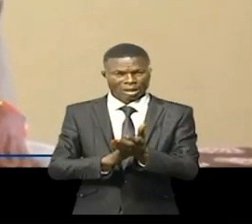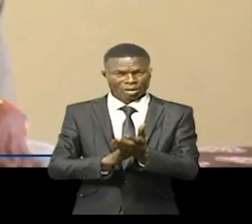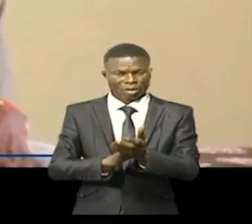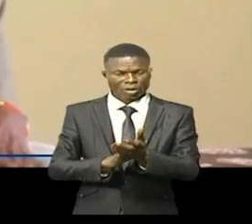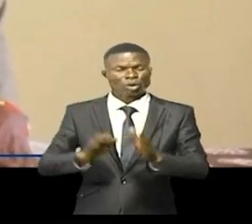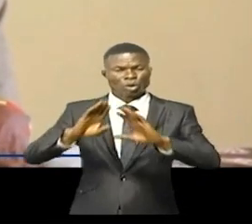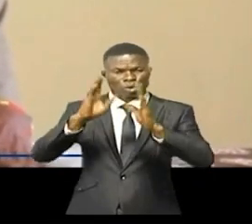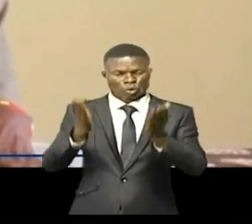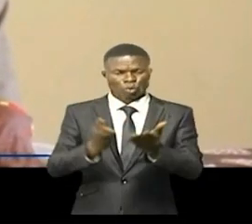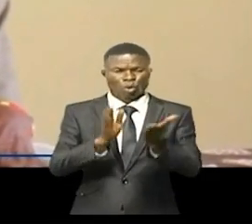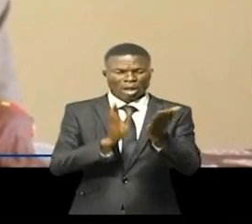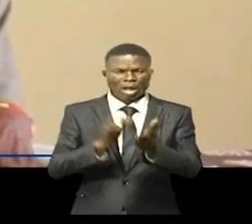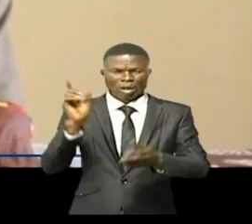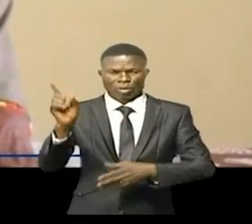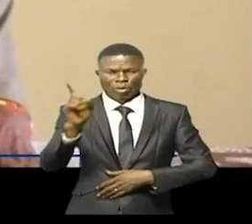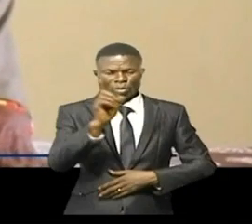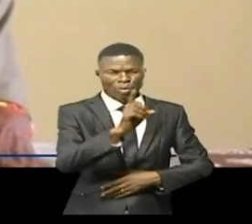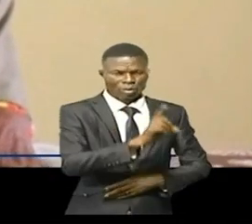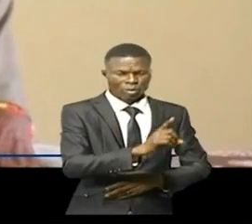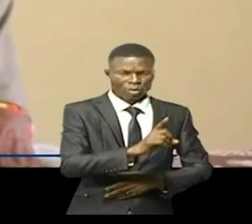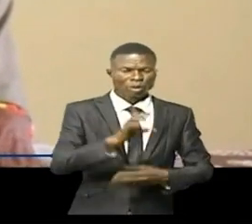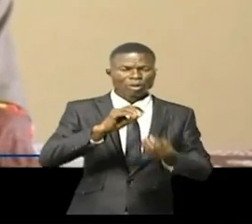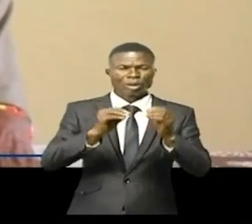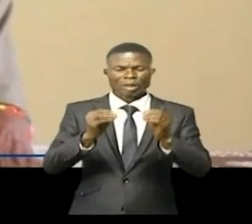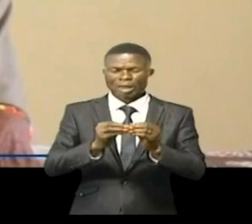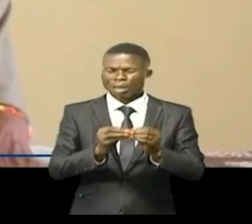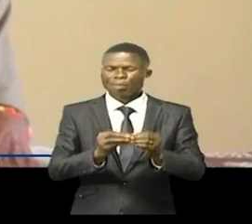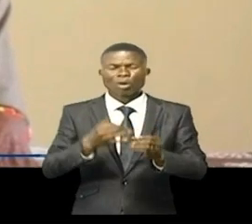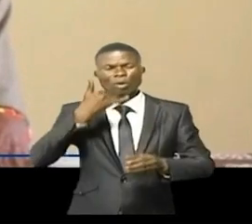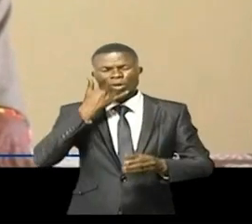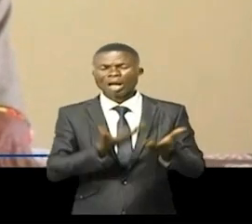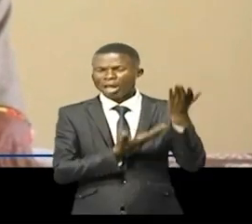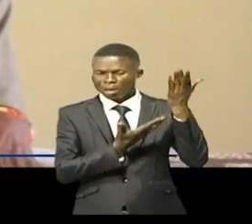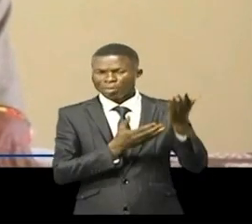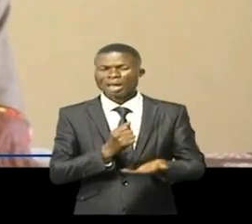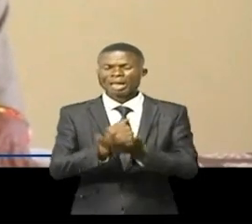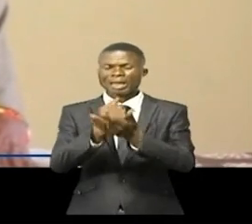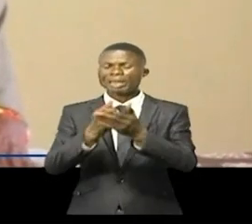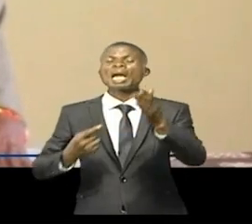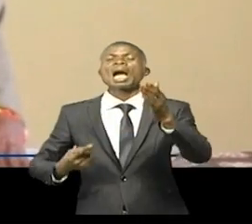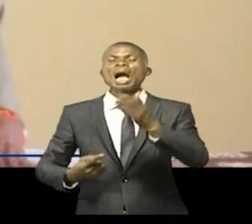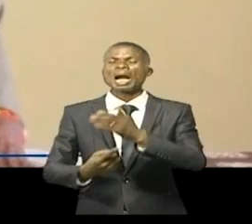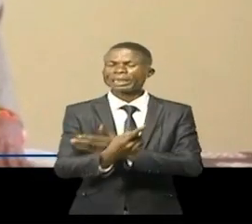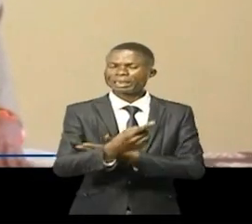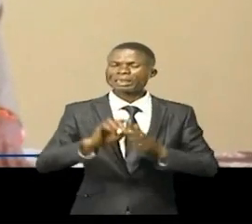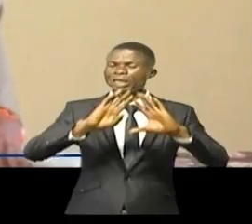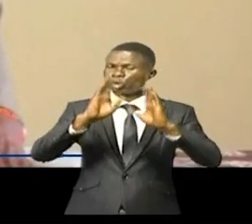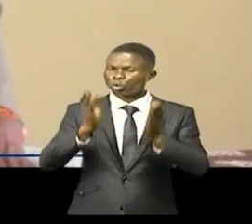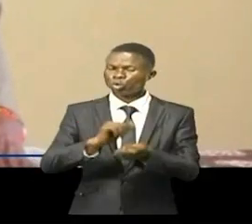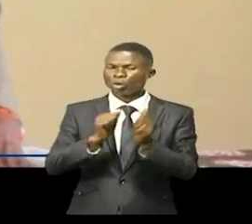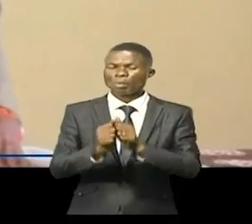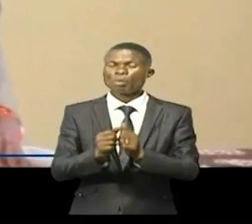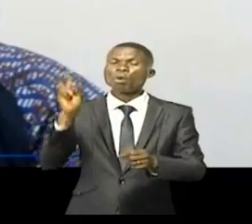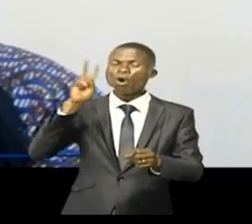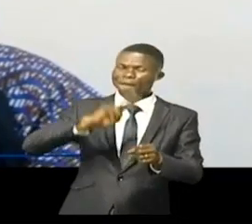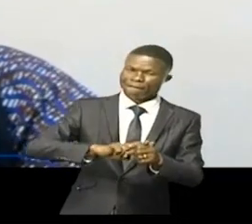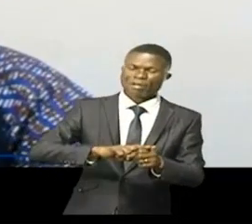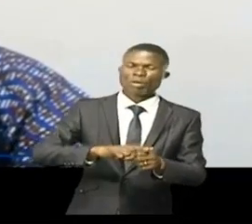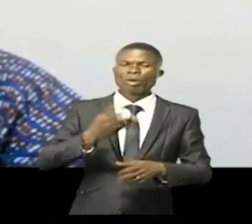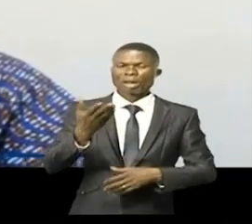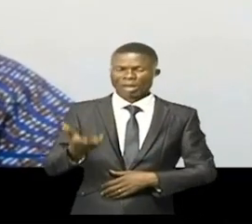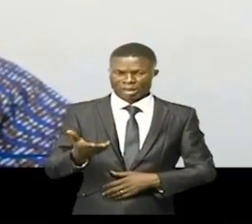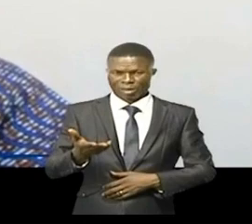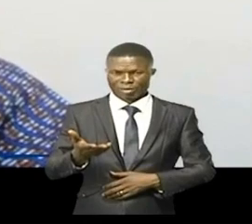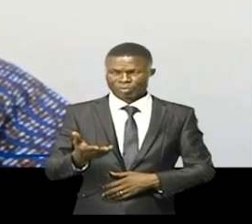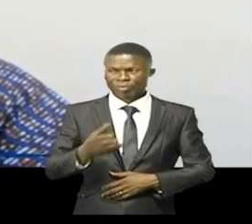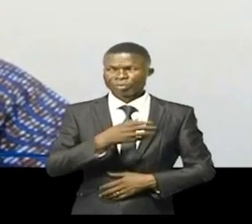toutes les écoles les numéros verts pouvant servir aux enfants et aux parents de dénoncer le cas des abus. Madame